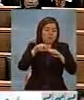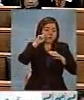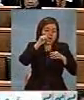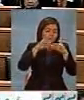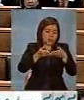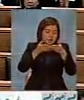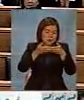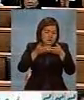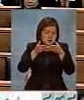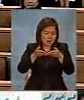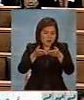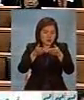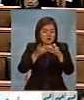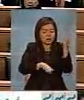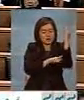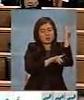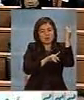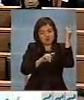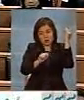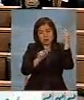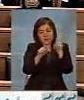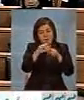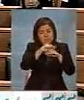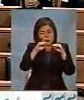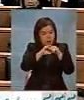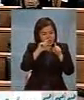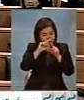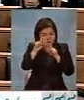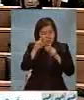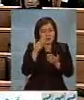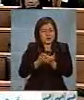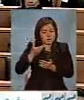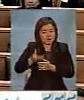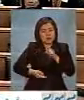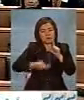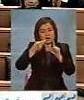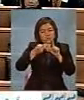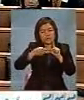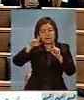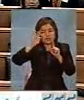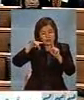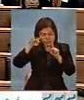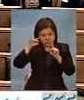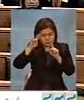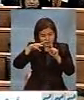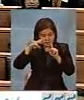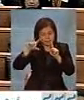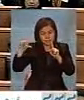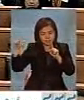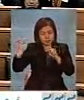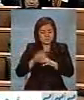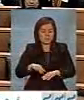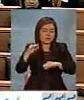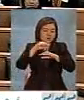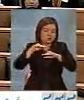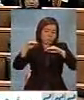ากบาราจังหวัดสตูลระยะที่1งบ 11,786 ล้านโครงการรถไฟ